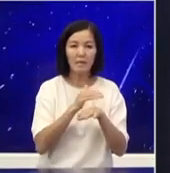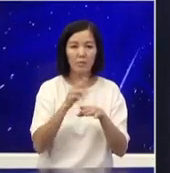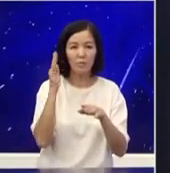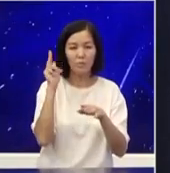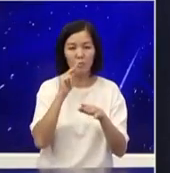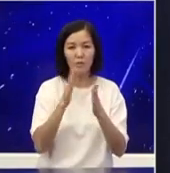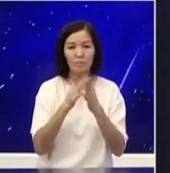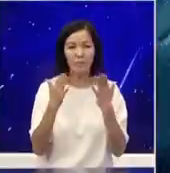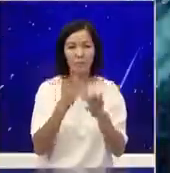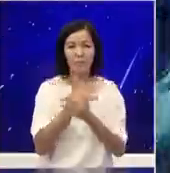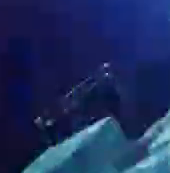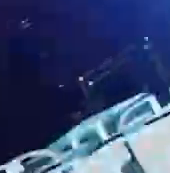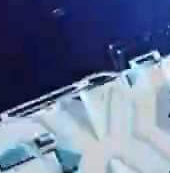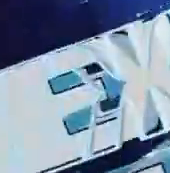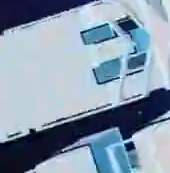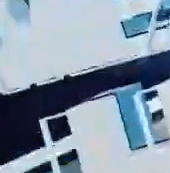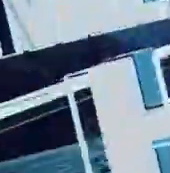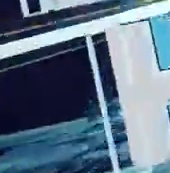канцелярские товары.